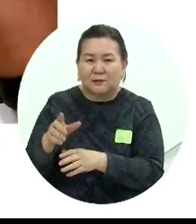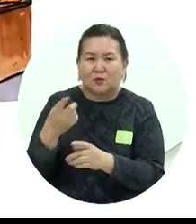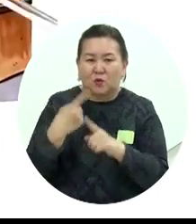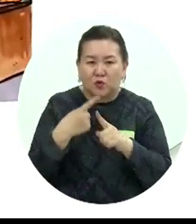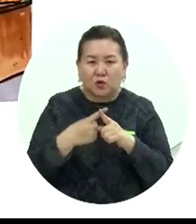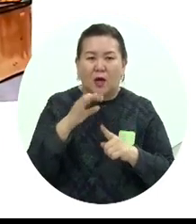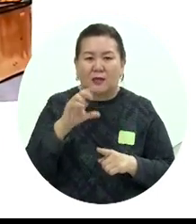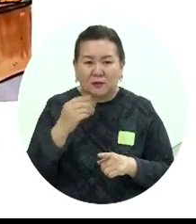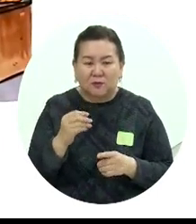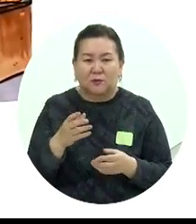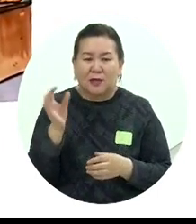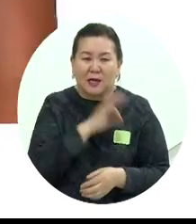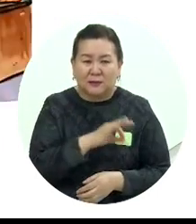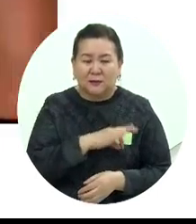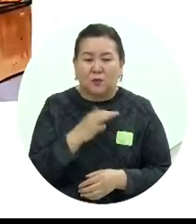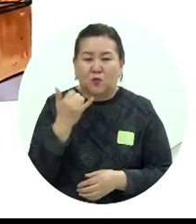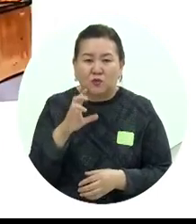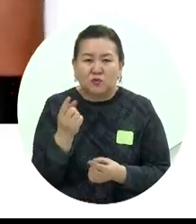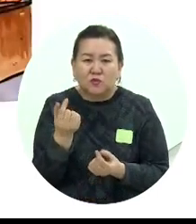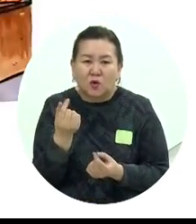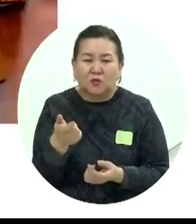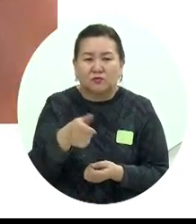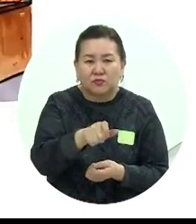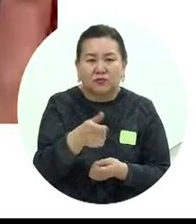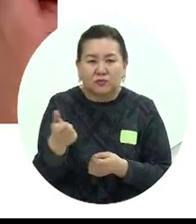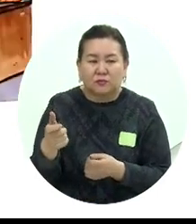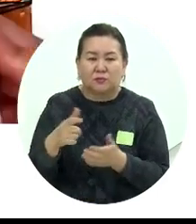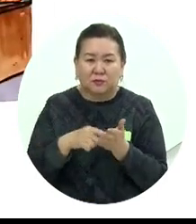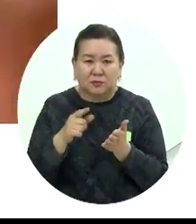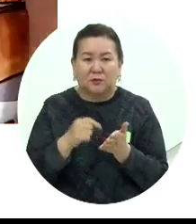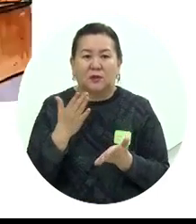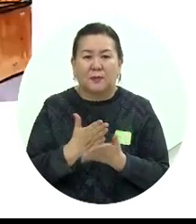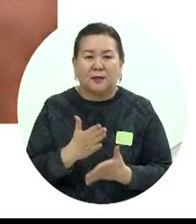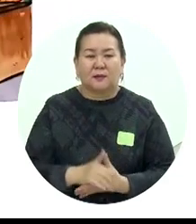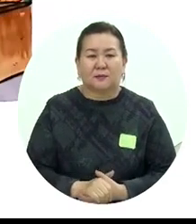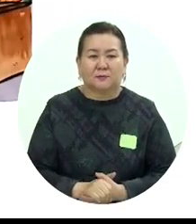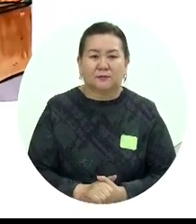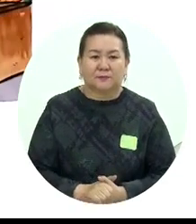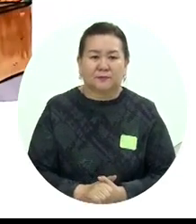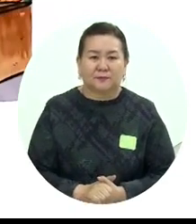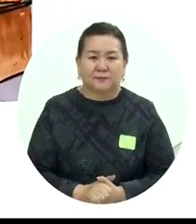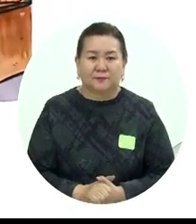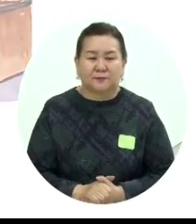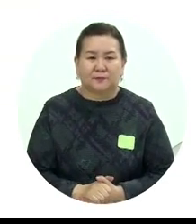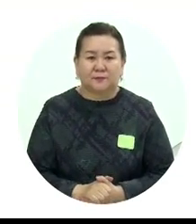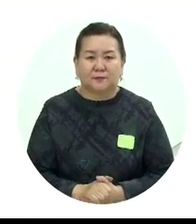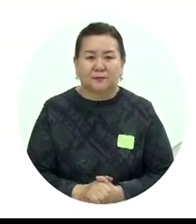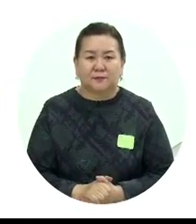аж ахуй гих зэрэгт ашиглаж байгаа усны хэмжээг бууруулах шаардлагатай байна.